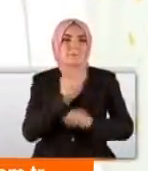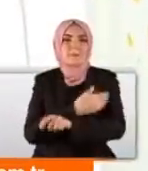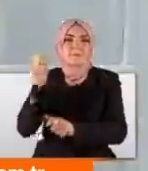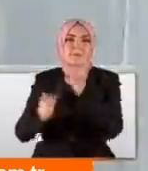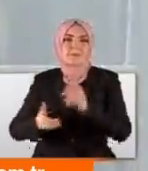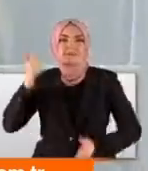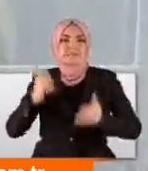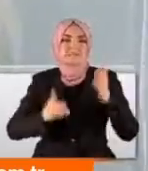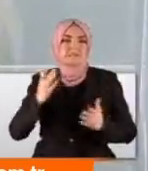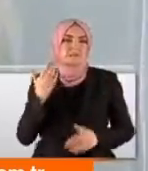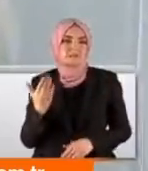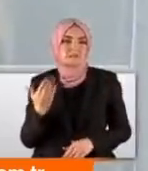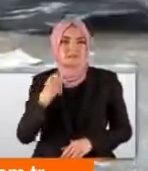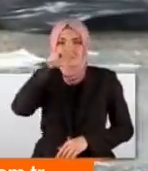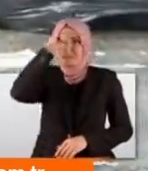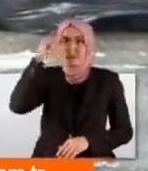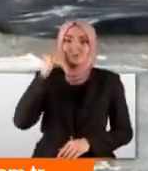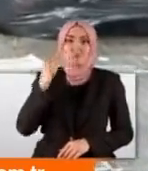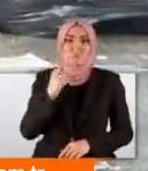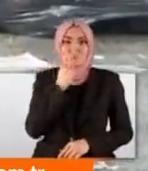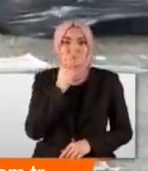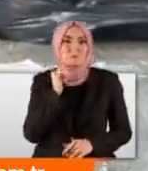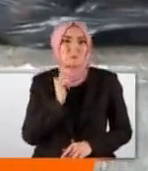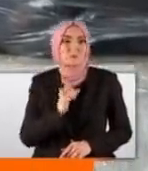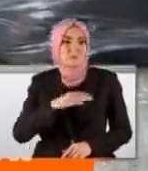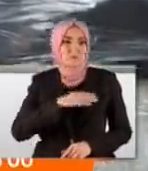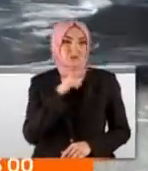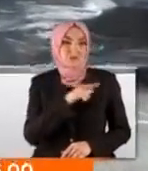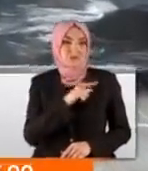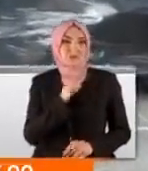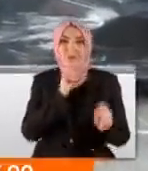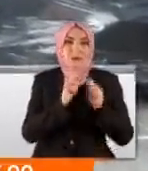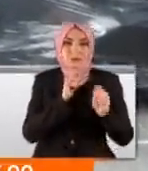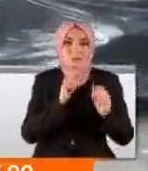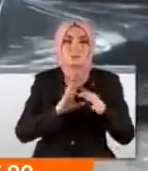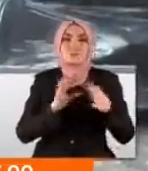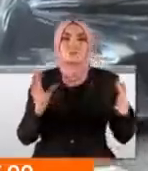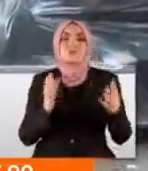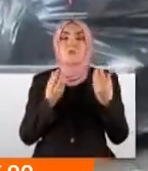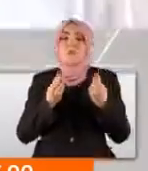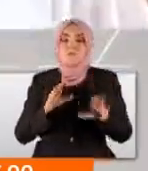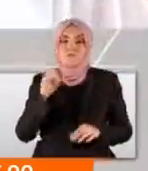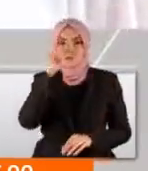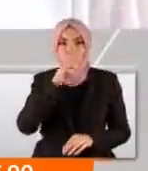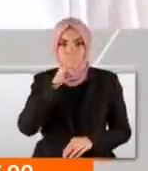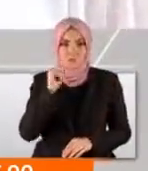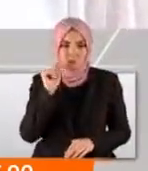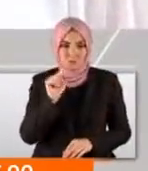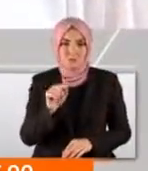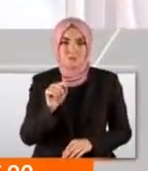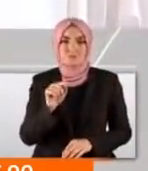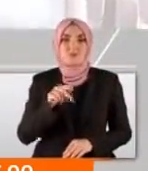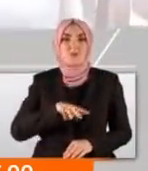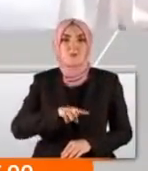leş gibi kokuyor yani. Yaz dönemi koku yapıyor. Anlaşmazlık çözülmediği için toplanmayan çöpler yollara da saçıldı. Bu koku, görüntü